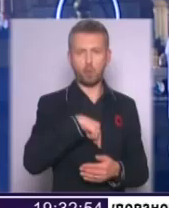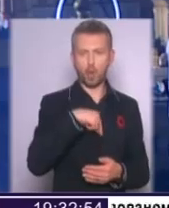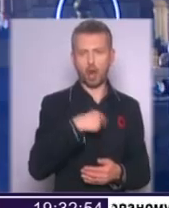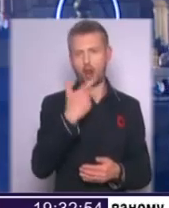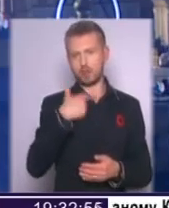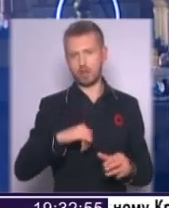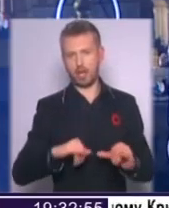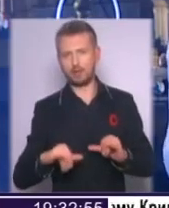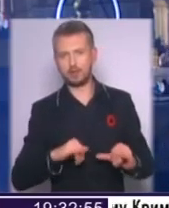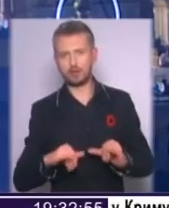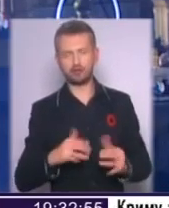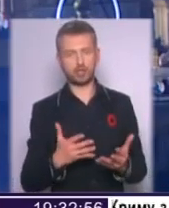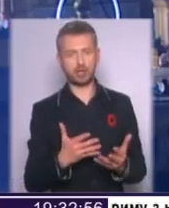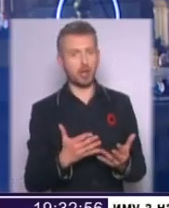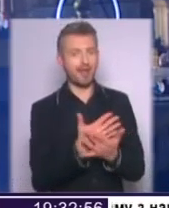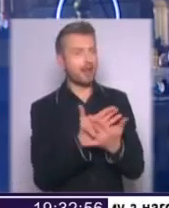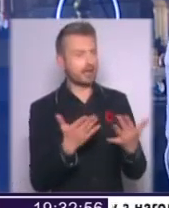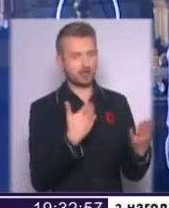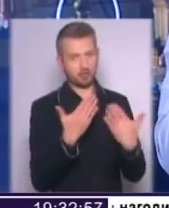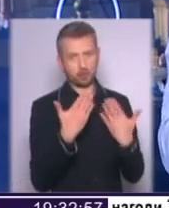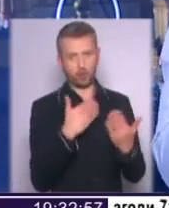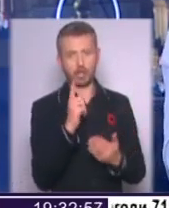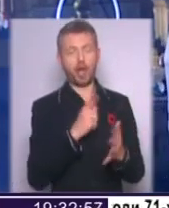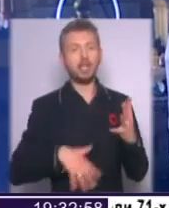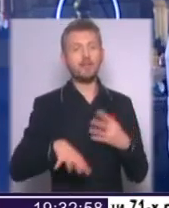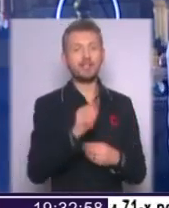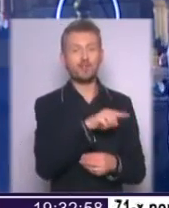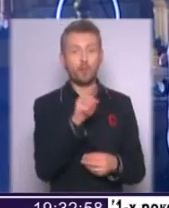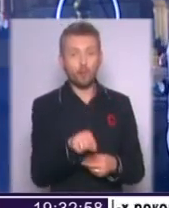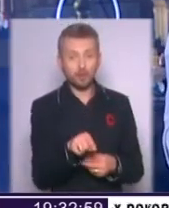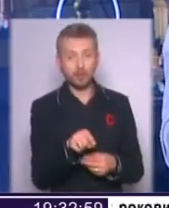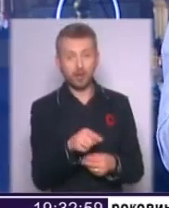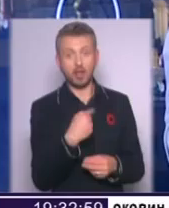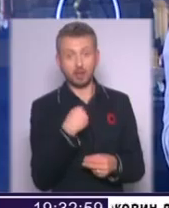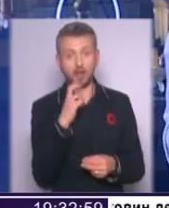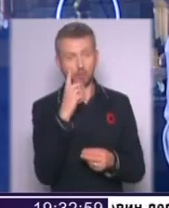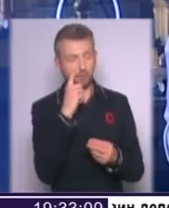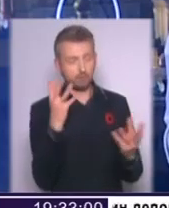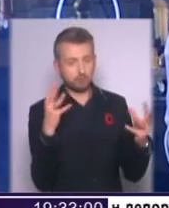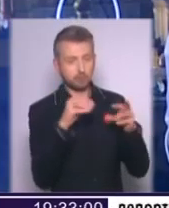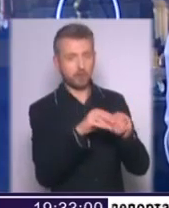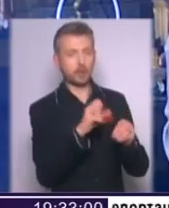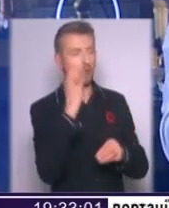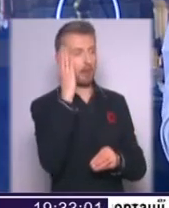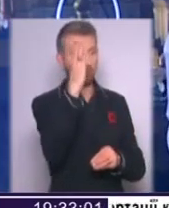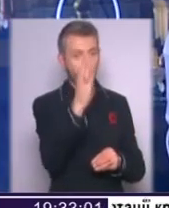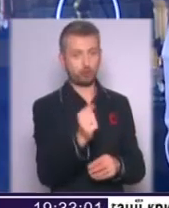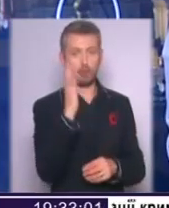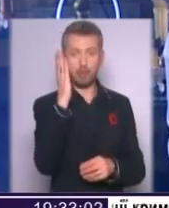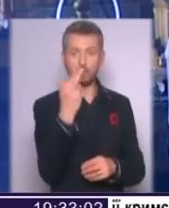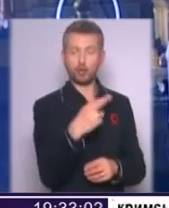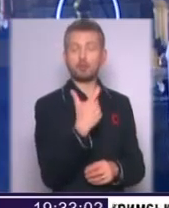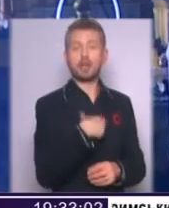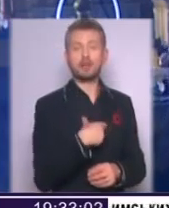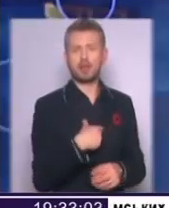етичний. Тобто різні підходи, але всі вони, я б фокусував би їх на майбутньому. Майбутньому і для себе, скільки б